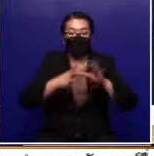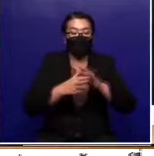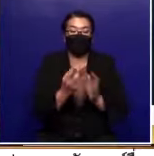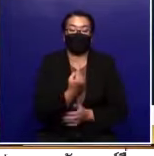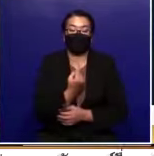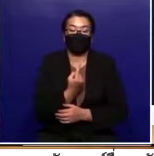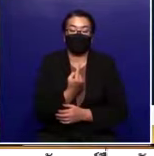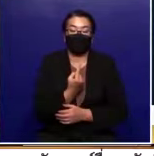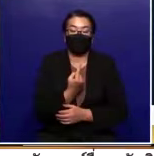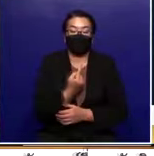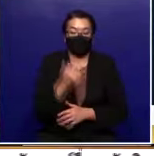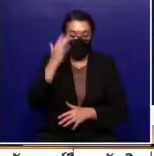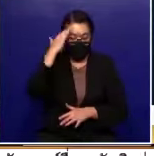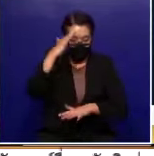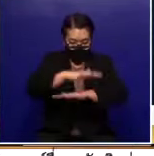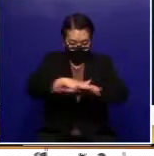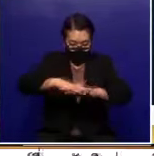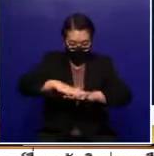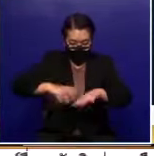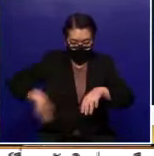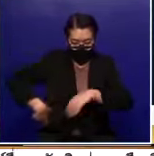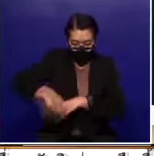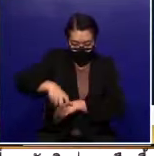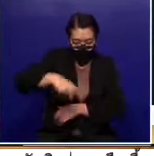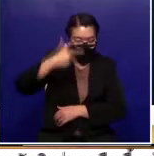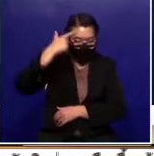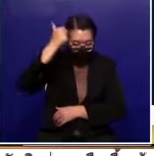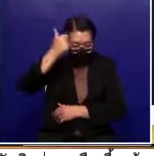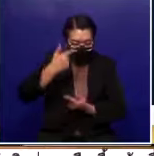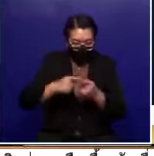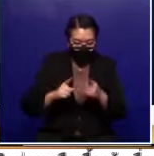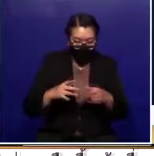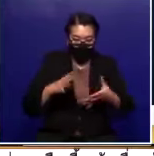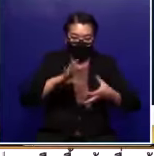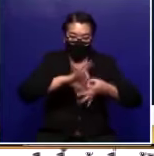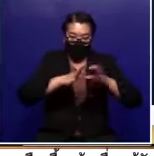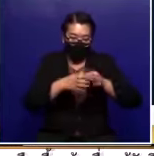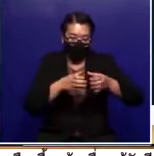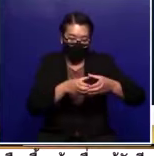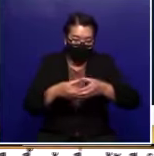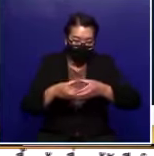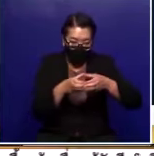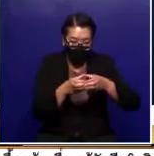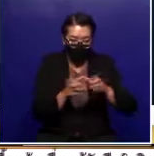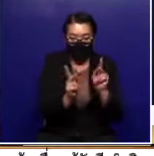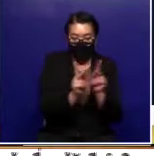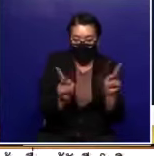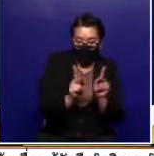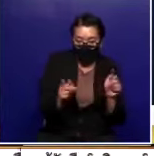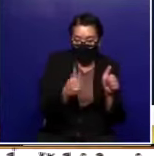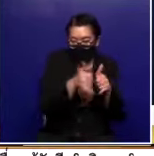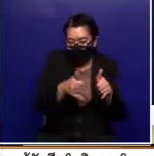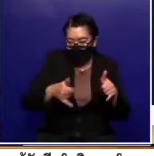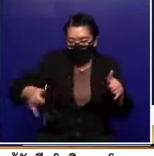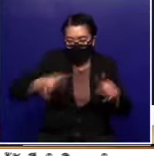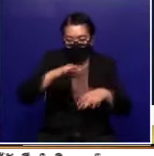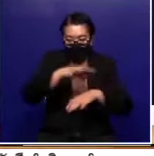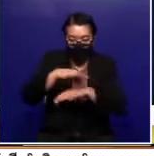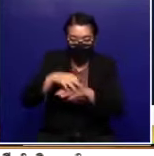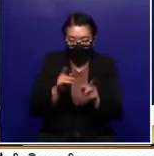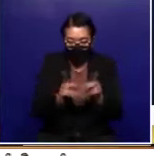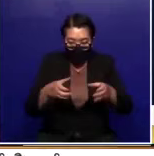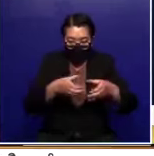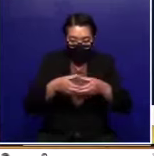ก่งเล่นเปตองเก่งแต่พอเล่นอะไรกีฬาที่เป็นทีมมีคณะรัฐมนตรี30กว่าคนเนี่ยนะฮะก็อย่